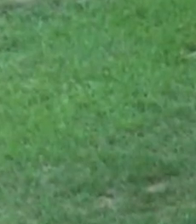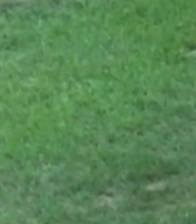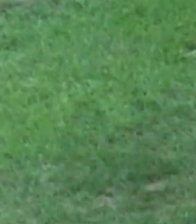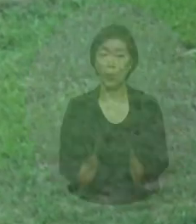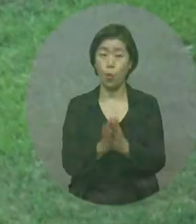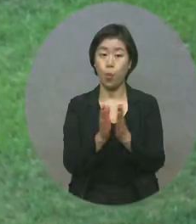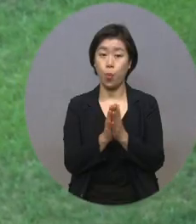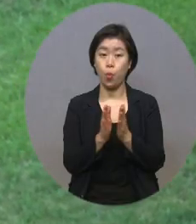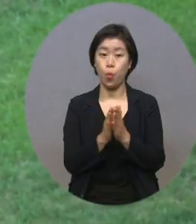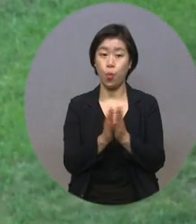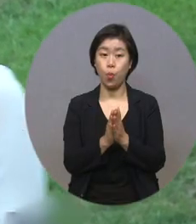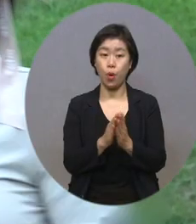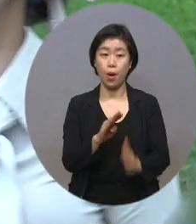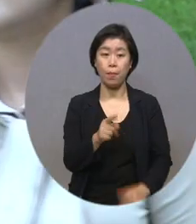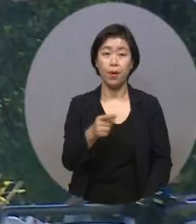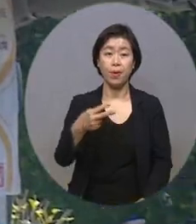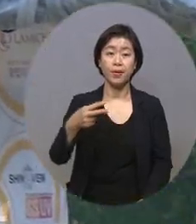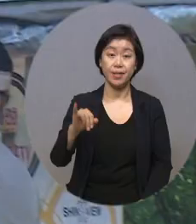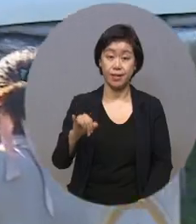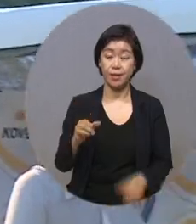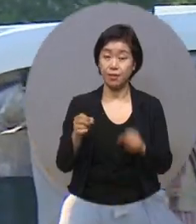나이스! 뻗찬이다!